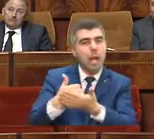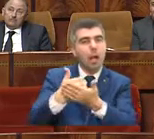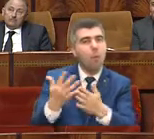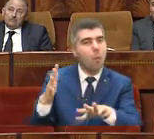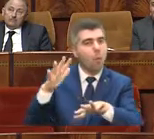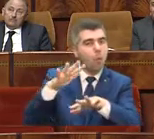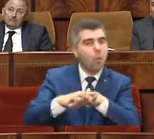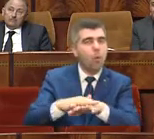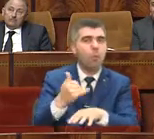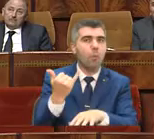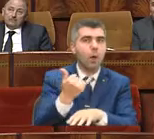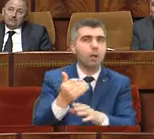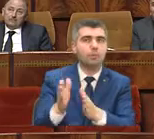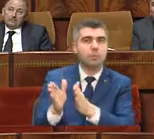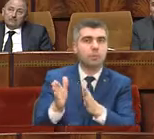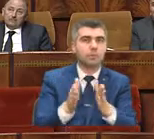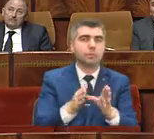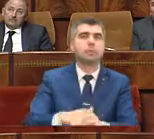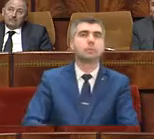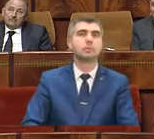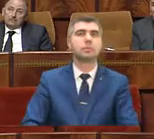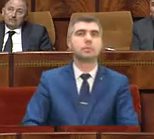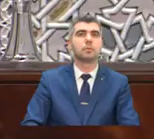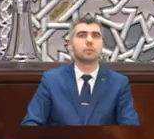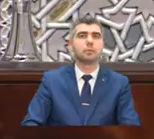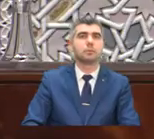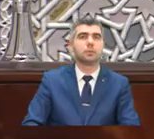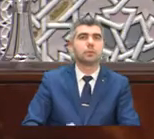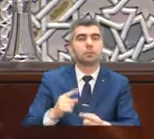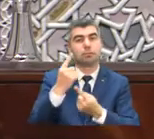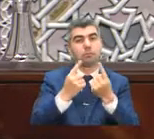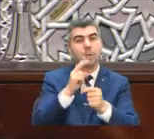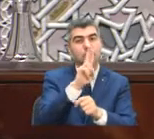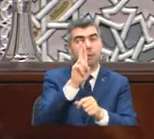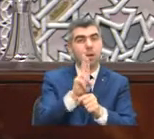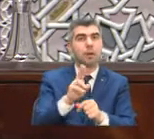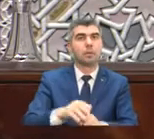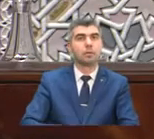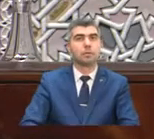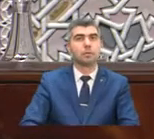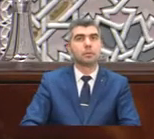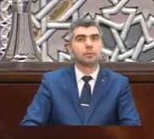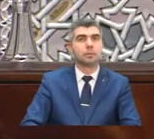السياسيه. هل من تعقيب اضافي؟